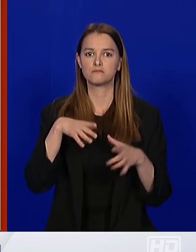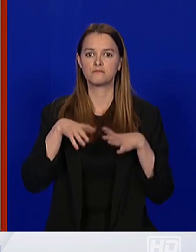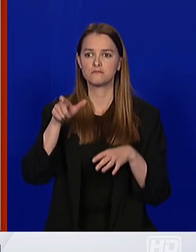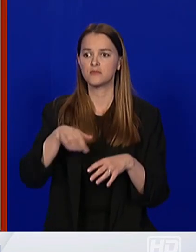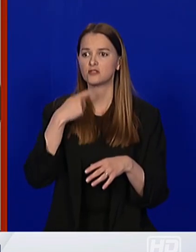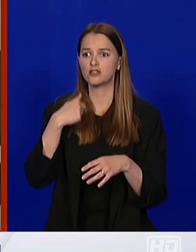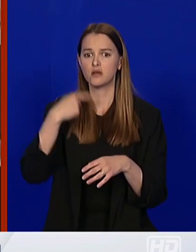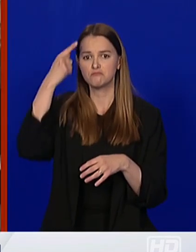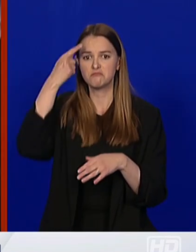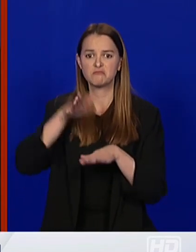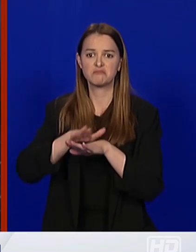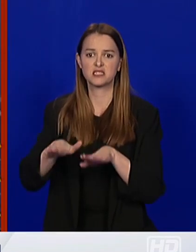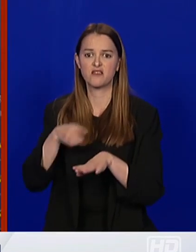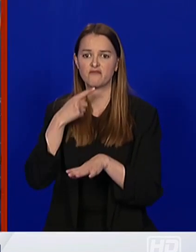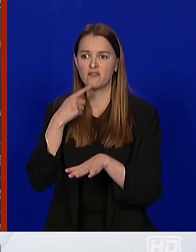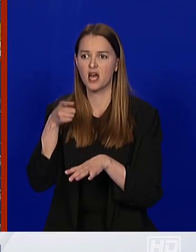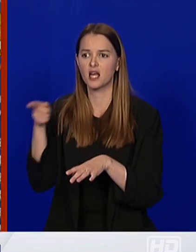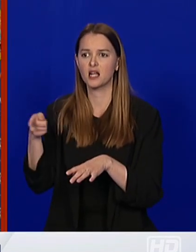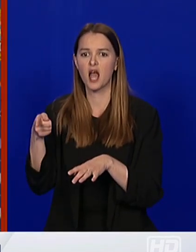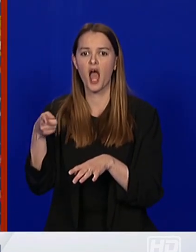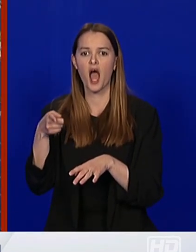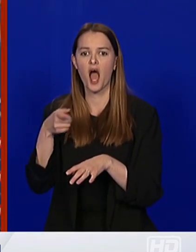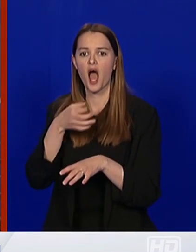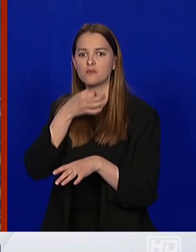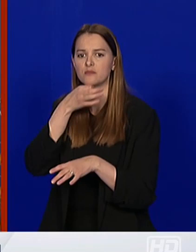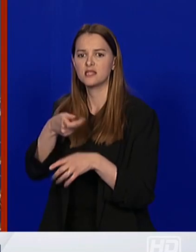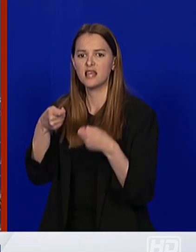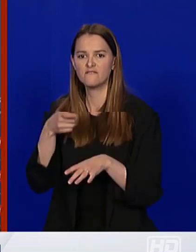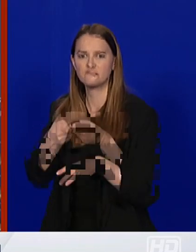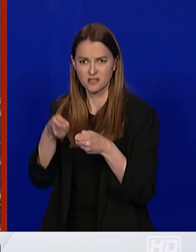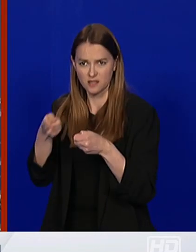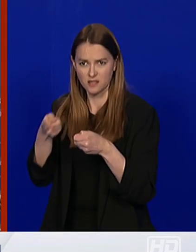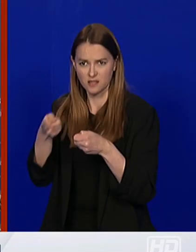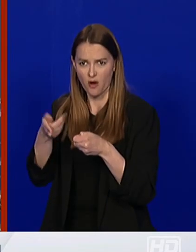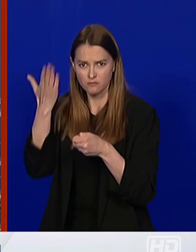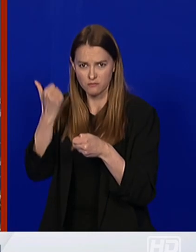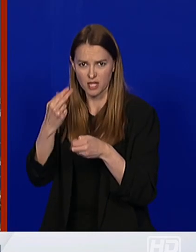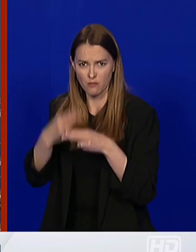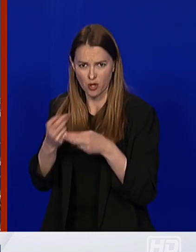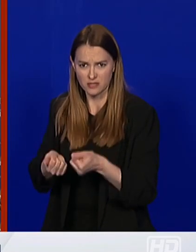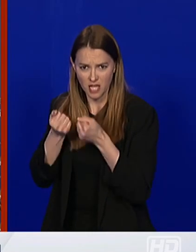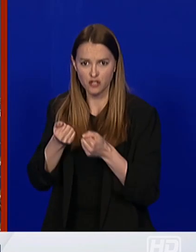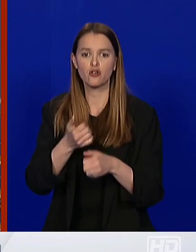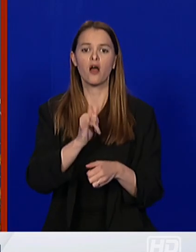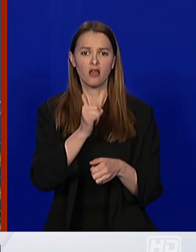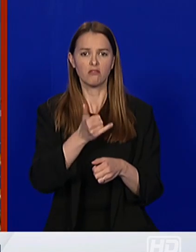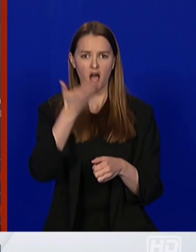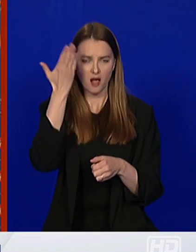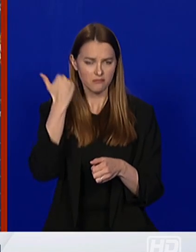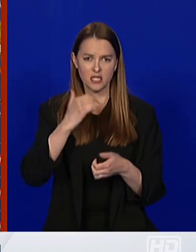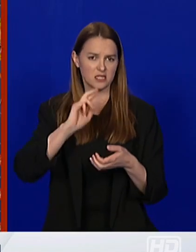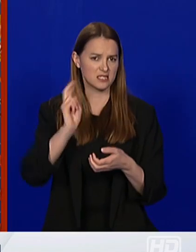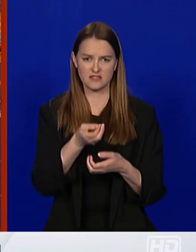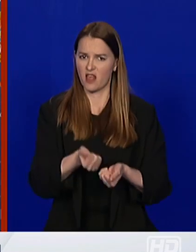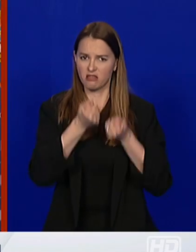kronične, samo jesu bili svi. Da, rekli smo i to da su svi bolesnici sa kroničnim patom. Evo ministre, možda onda još jedno pitanje za